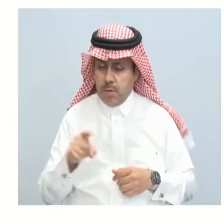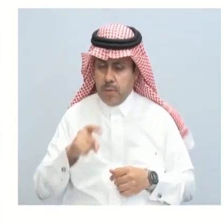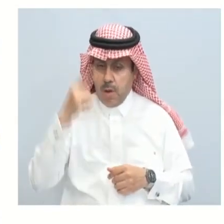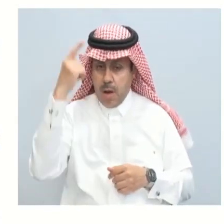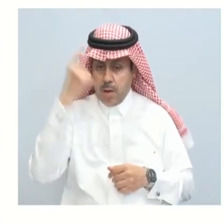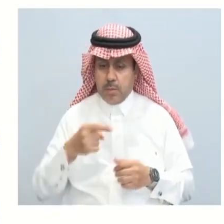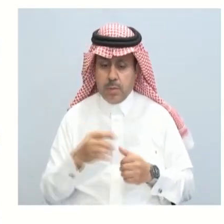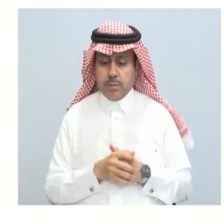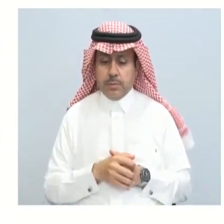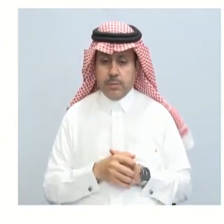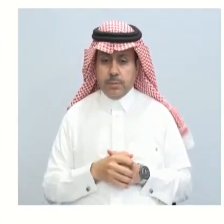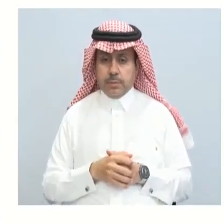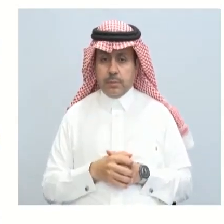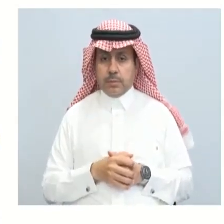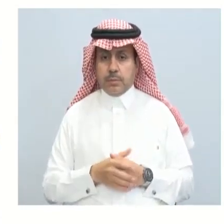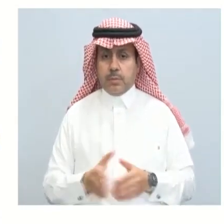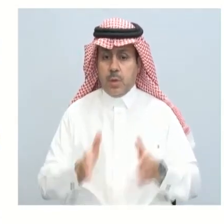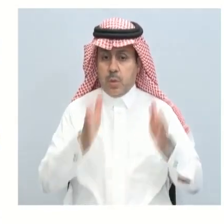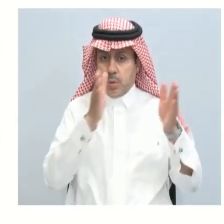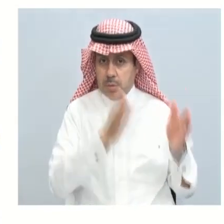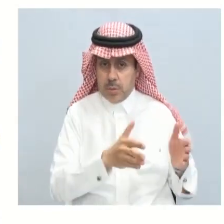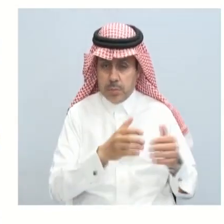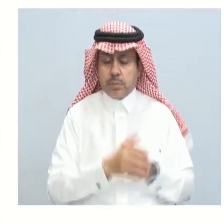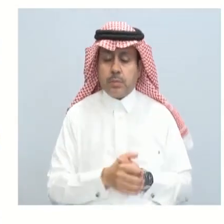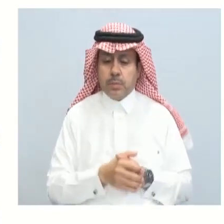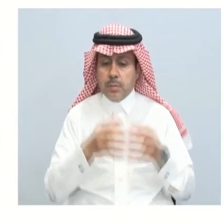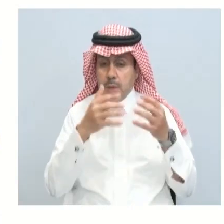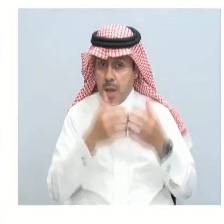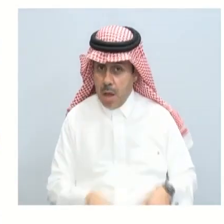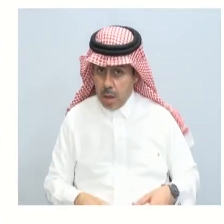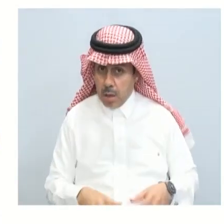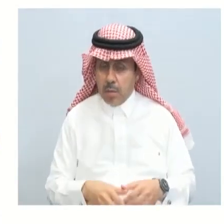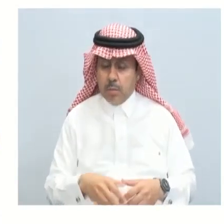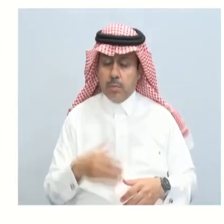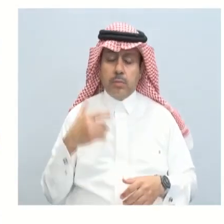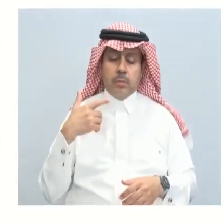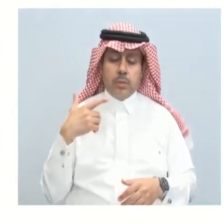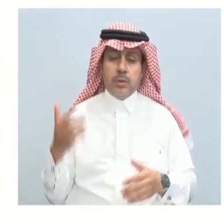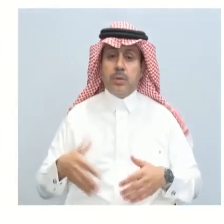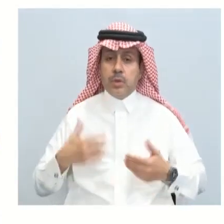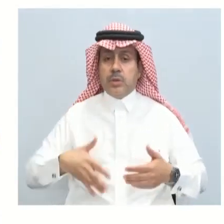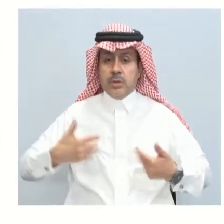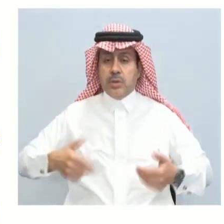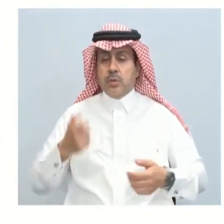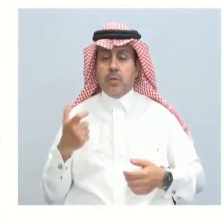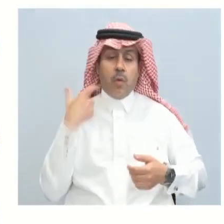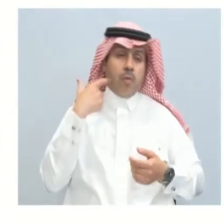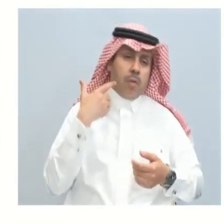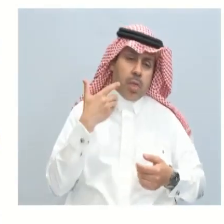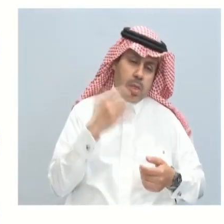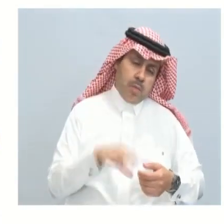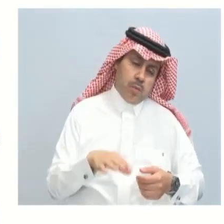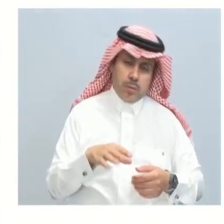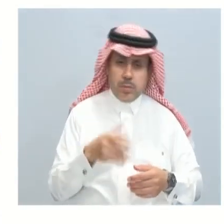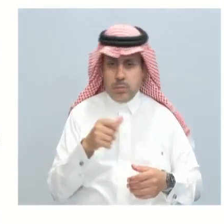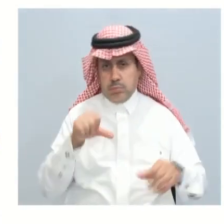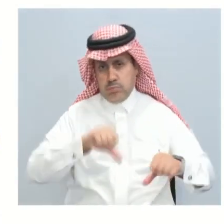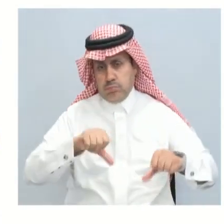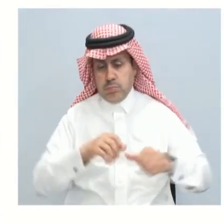الانظمه او يؤدي الى هلاك الارواح فهذه مخالفات يجب اجتنابها في ما يتعلق